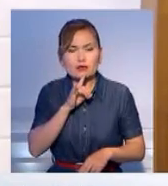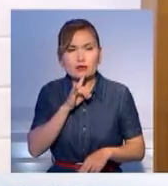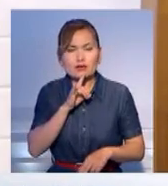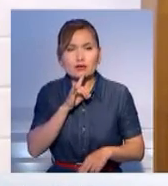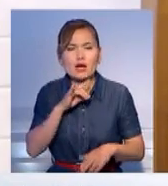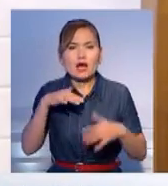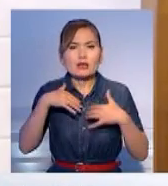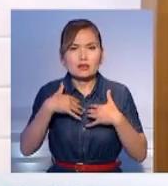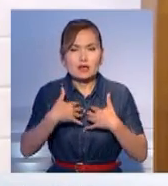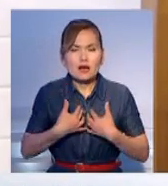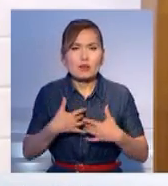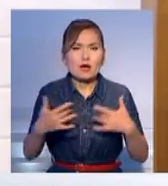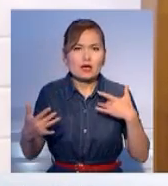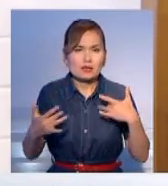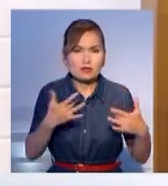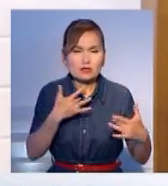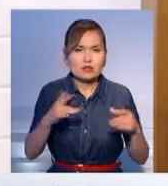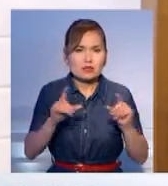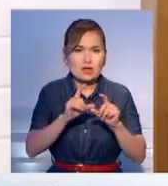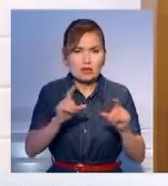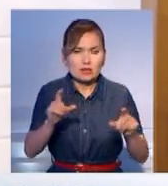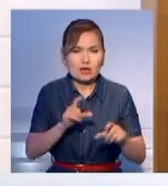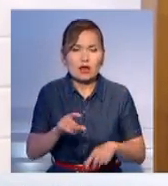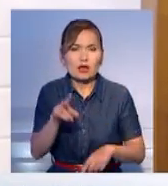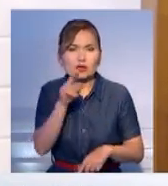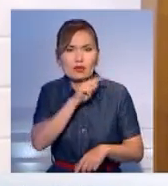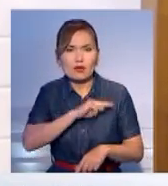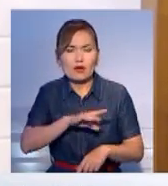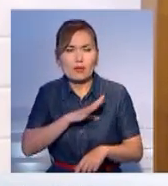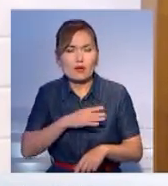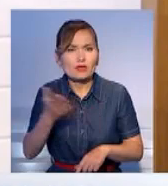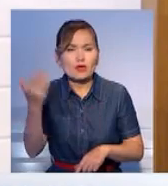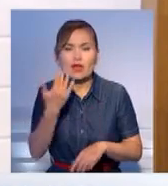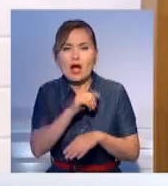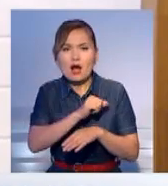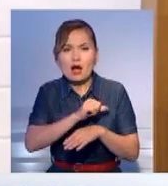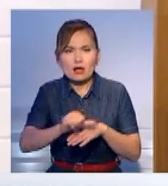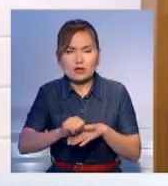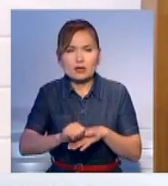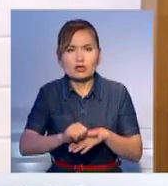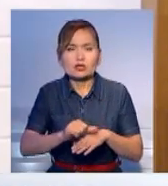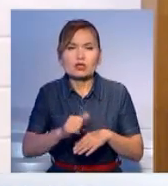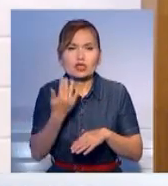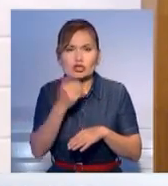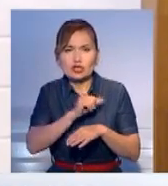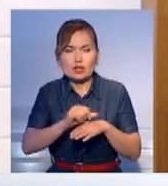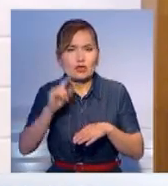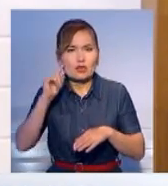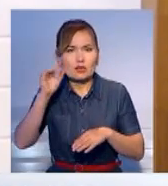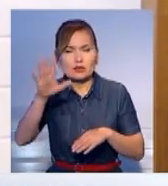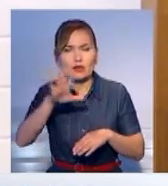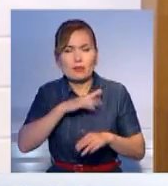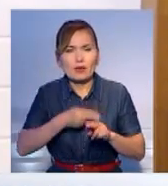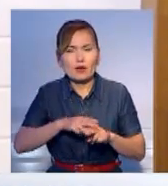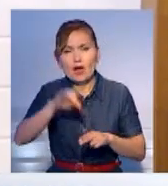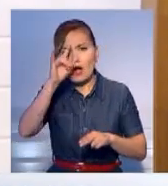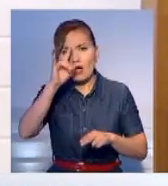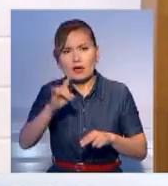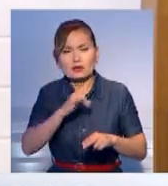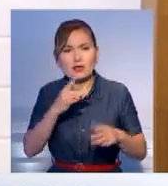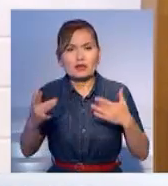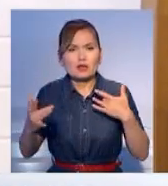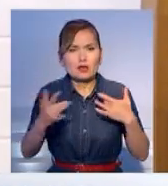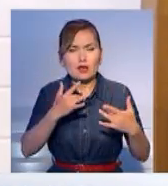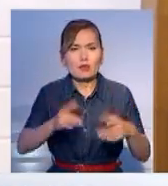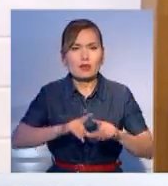драма өнерін алыс жақын шетелдерге танытқан бас героинясы. Осы театрдың тұлғалы